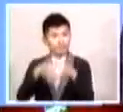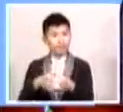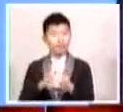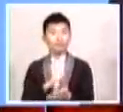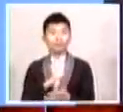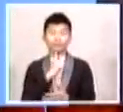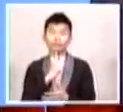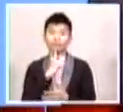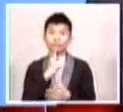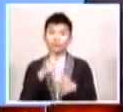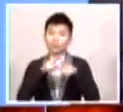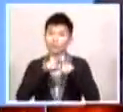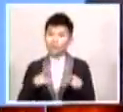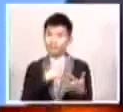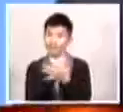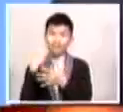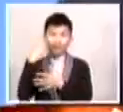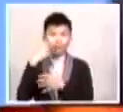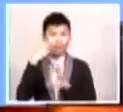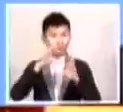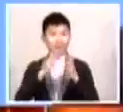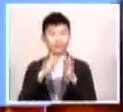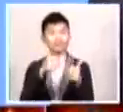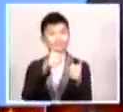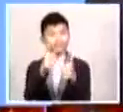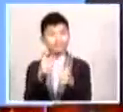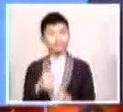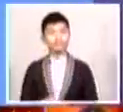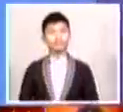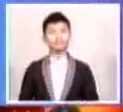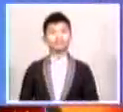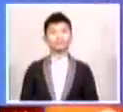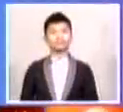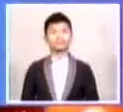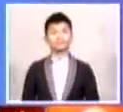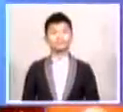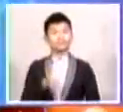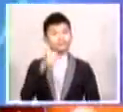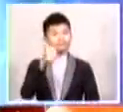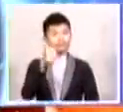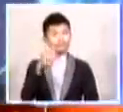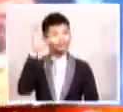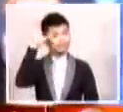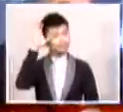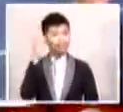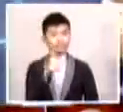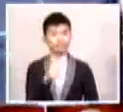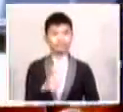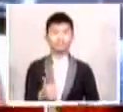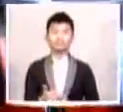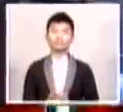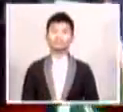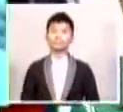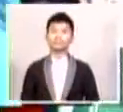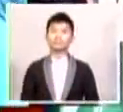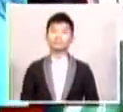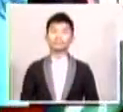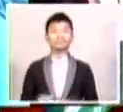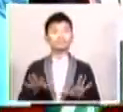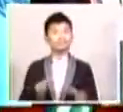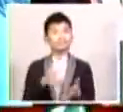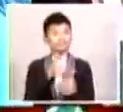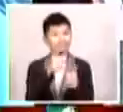平、人人有笑容的国家。谢谢大家。 谢谢，谢谢苏贞昌先生。那今天非常